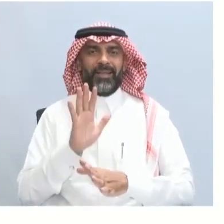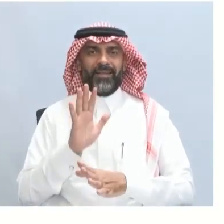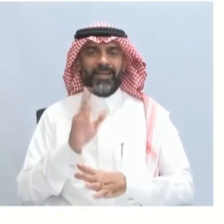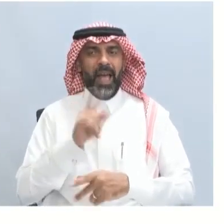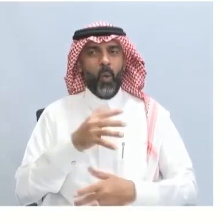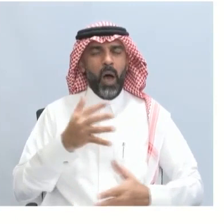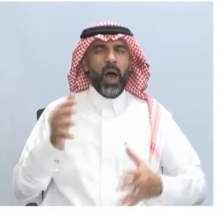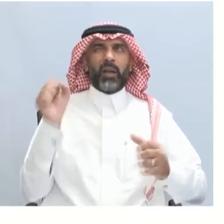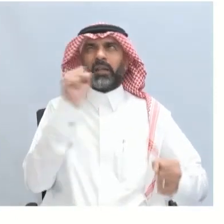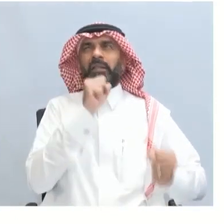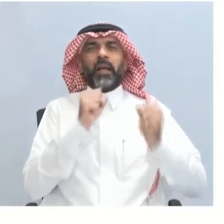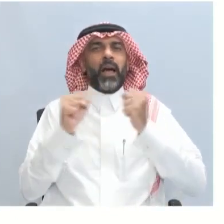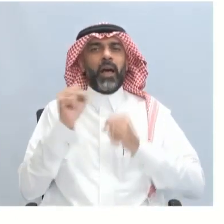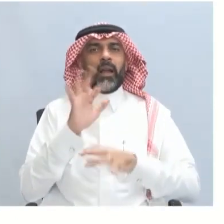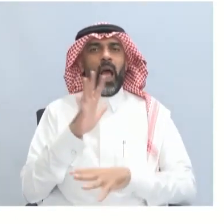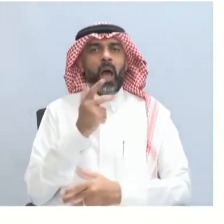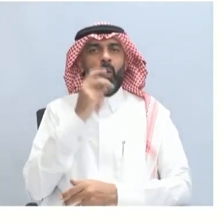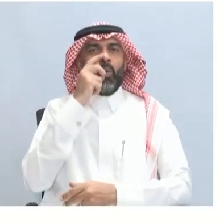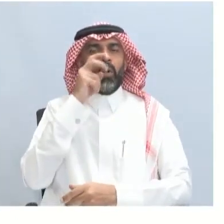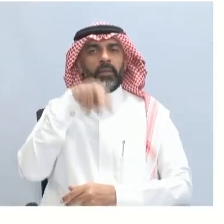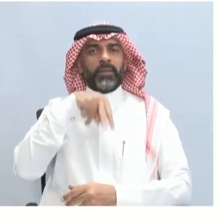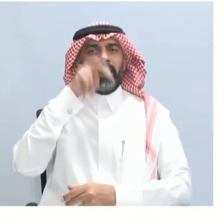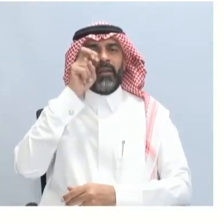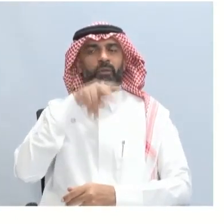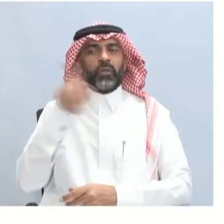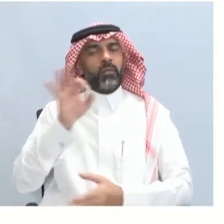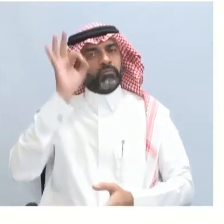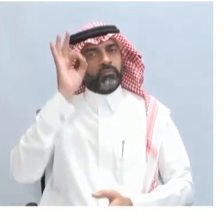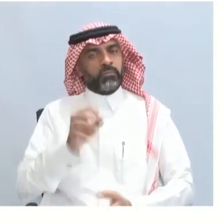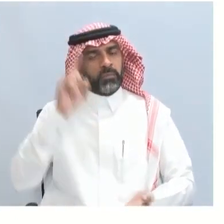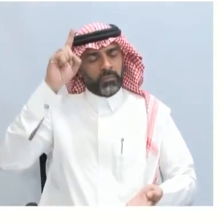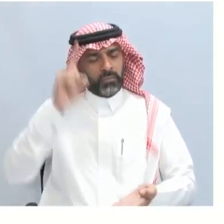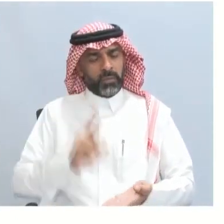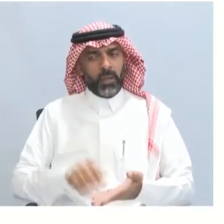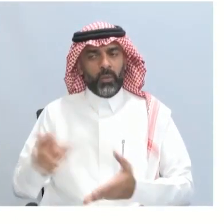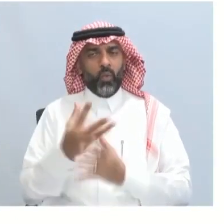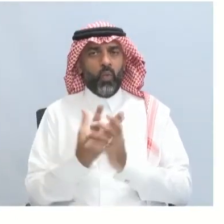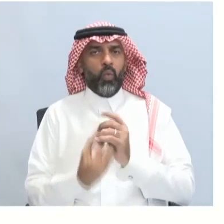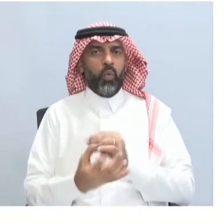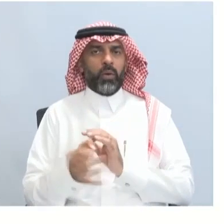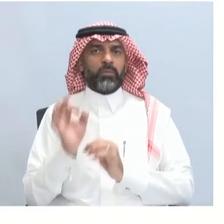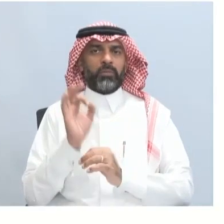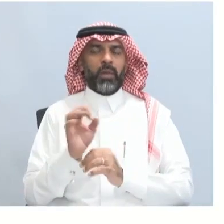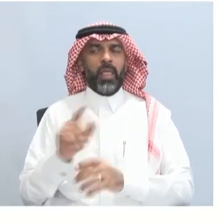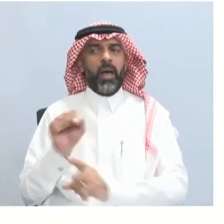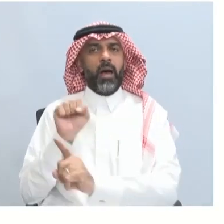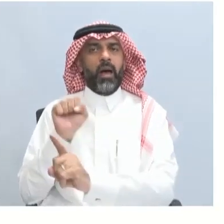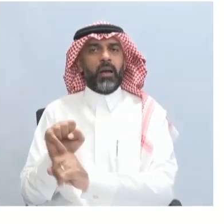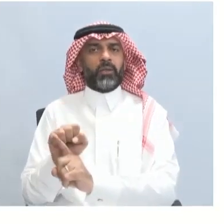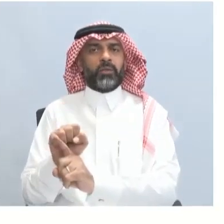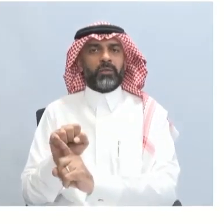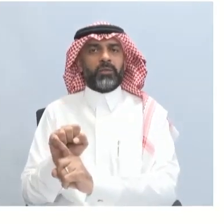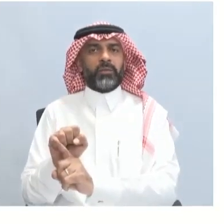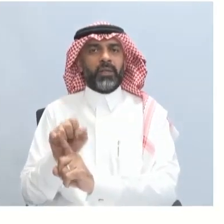الحركه التنفس تثبت ولاده عندما تثبت الولاده حقيقه يستخرج له